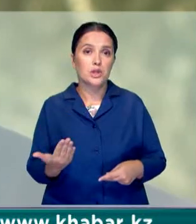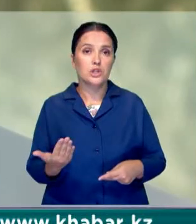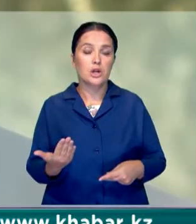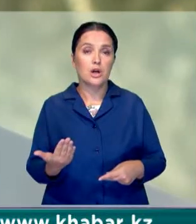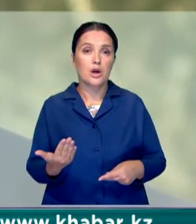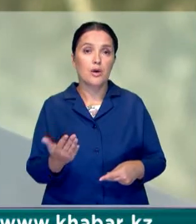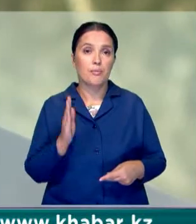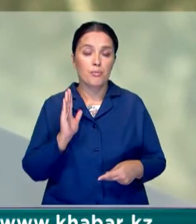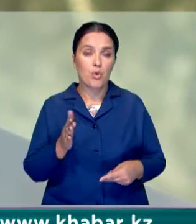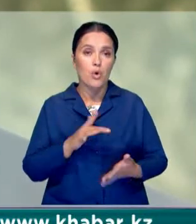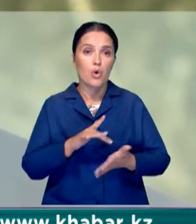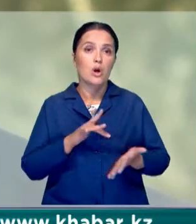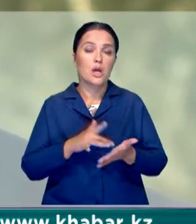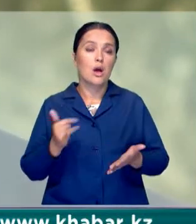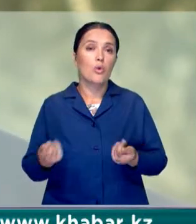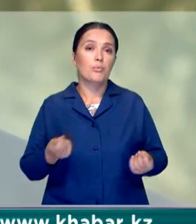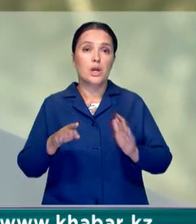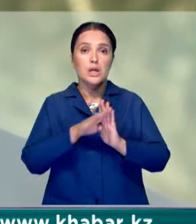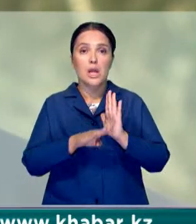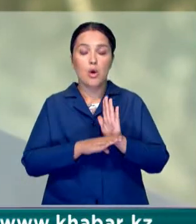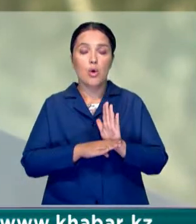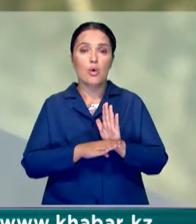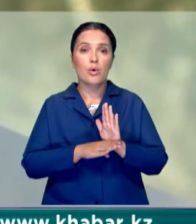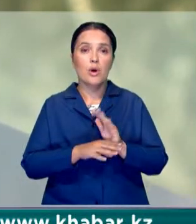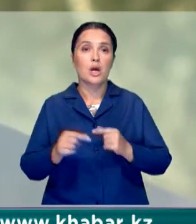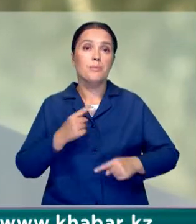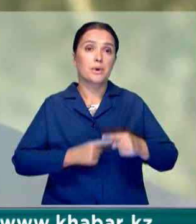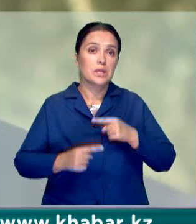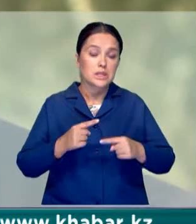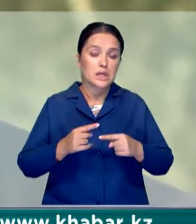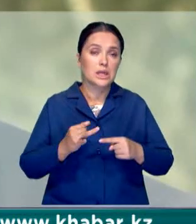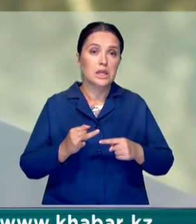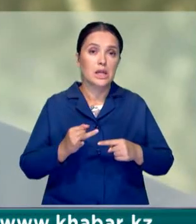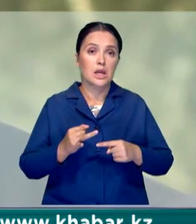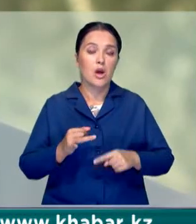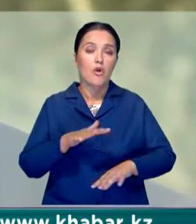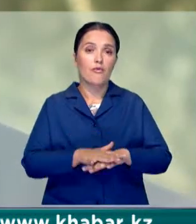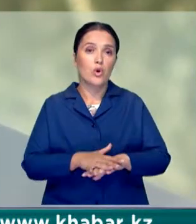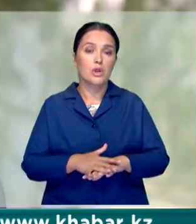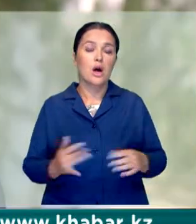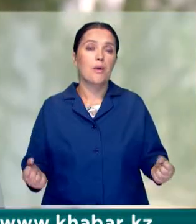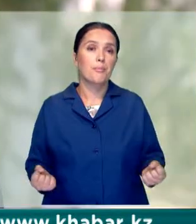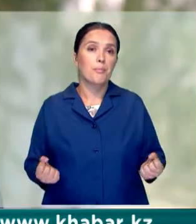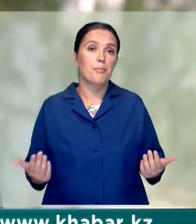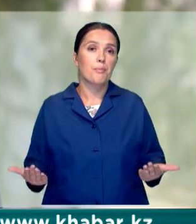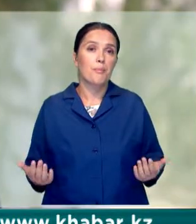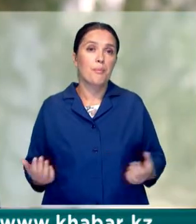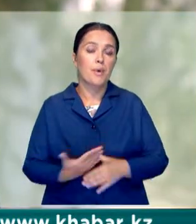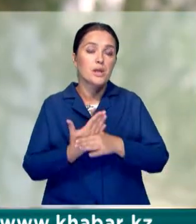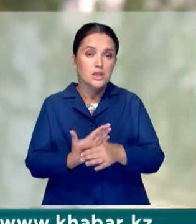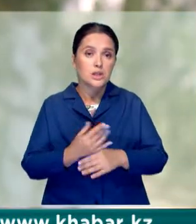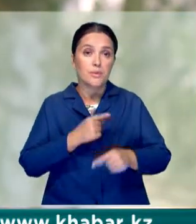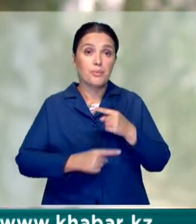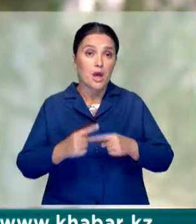координатором, региональным координатором программы управления предпринимательством, предпринимателем и фондом поддержки предпринимательства. В течение года 2 раза